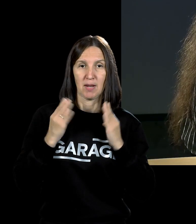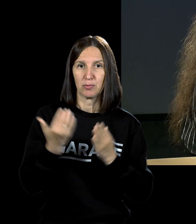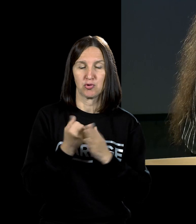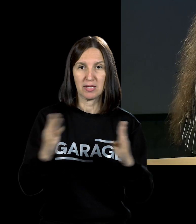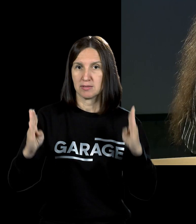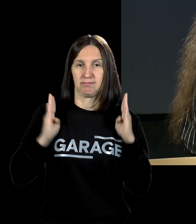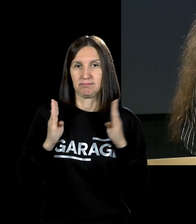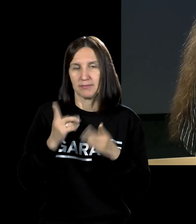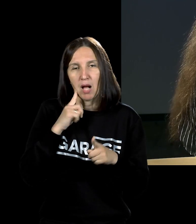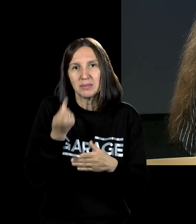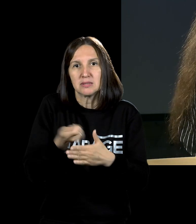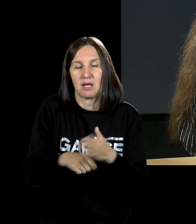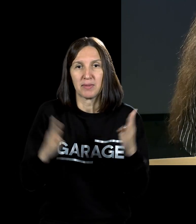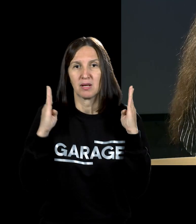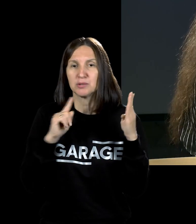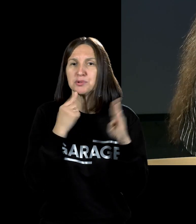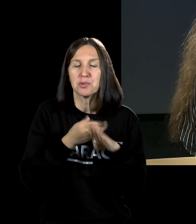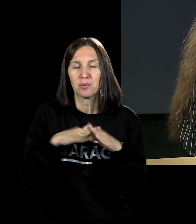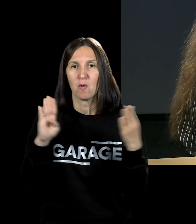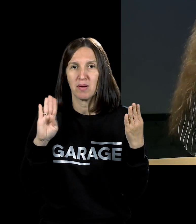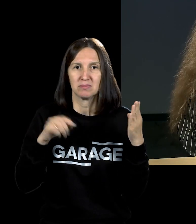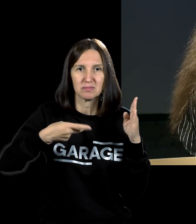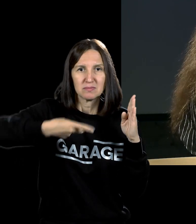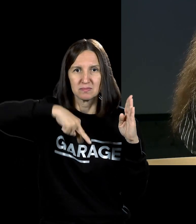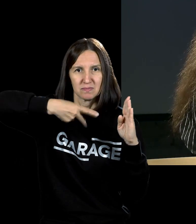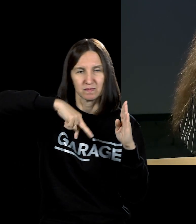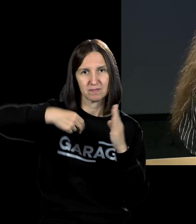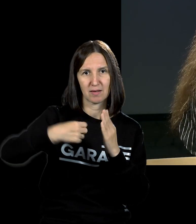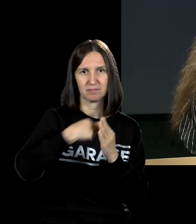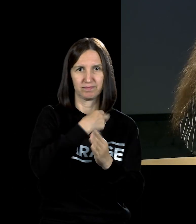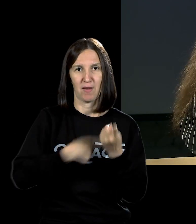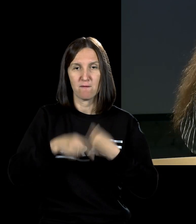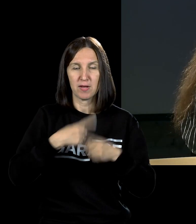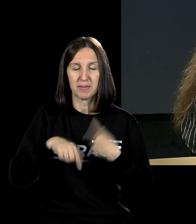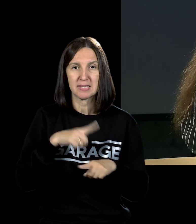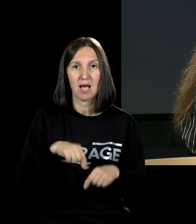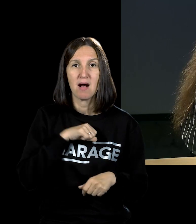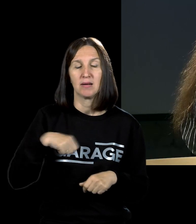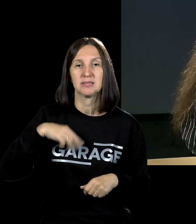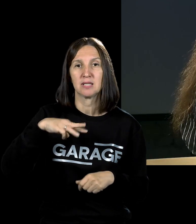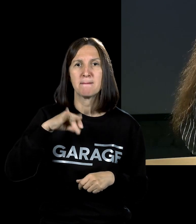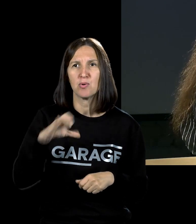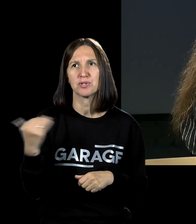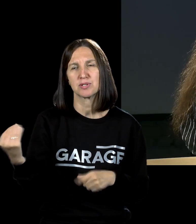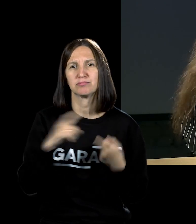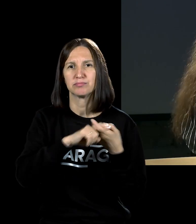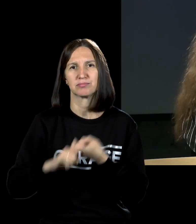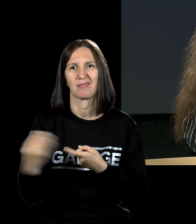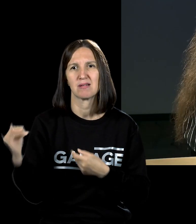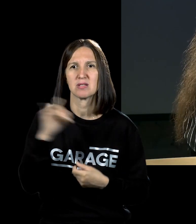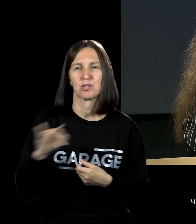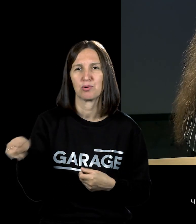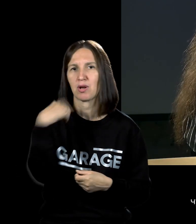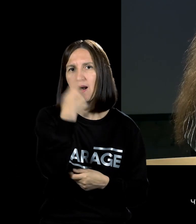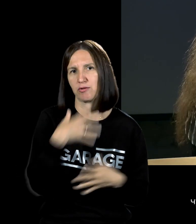западне, оказывается в ловушке, из которой он с большим трудом может выбраться. Для самого Морриса это была история о его